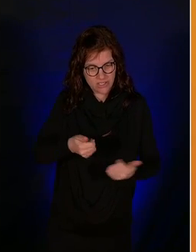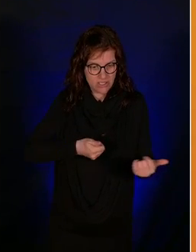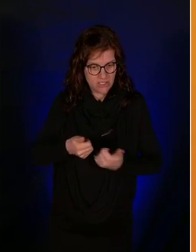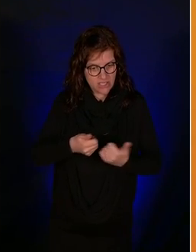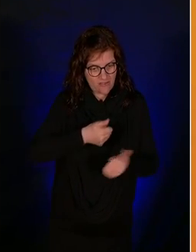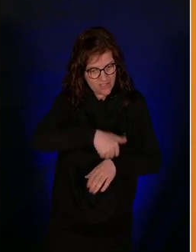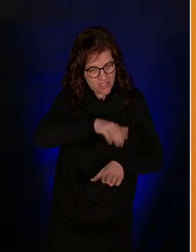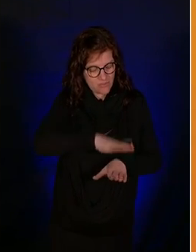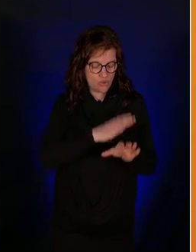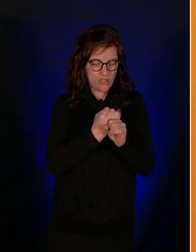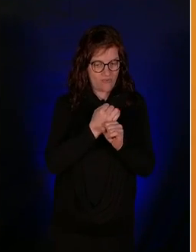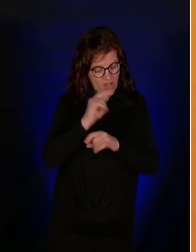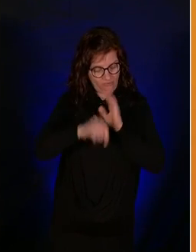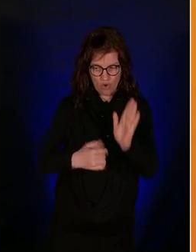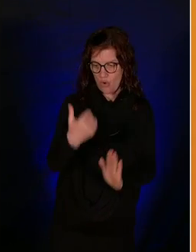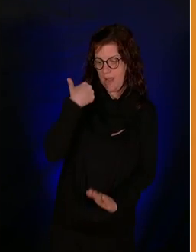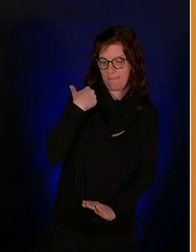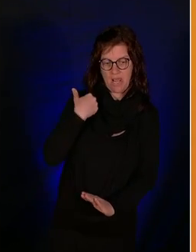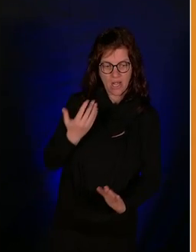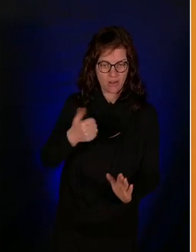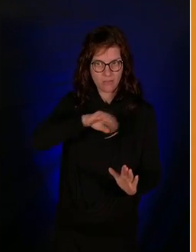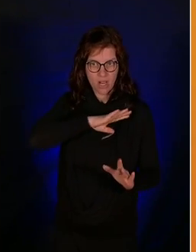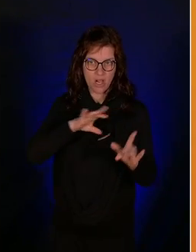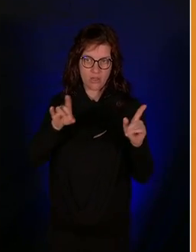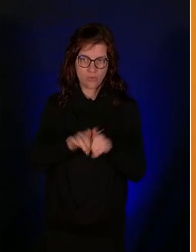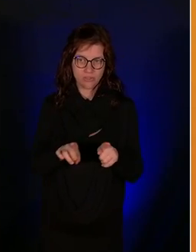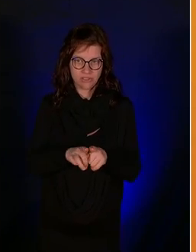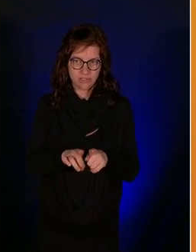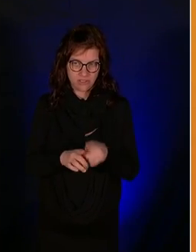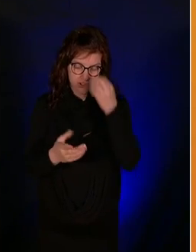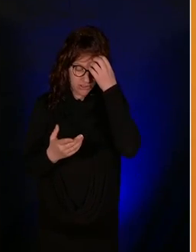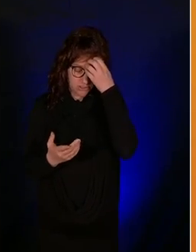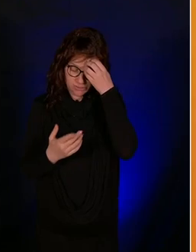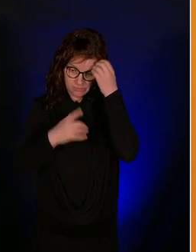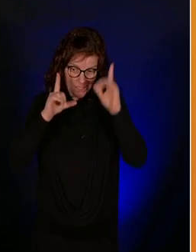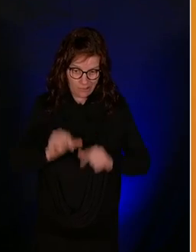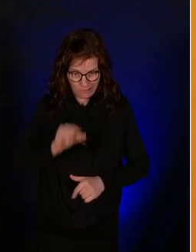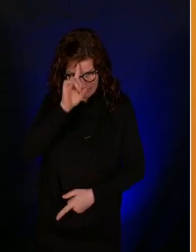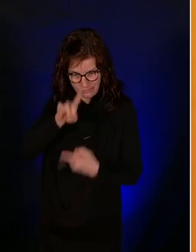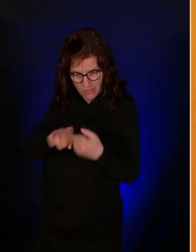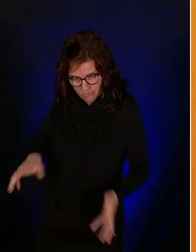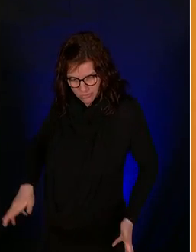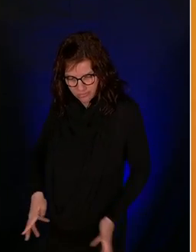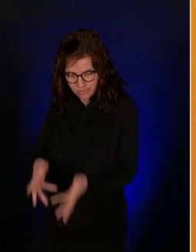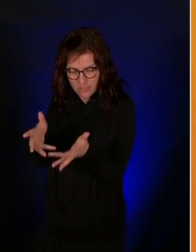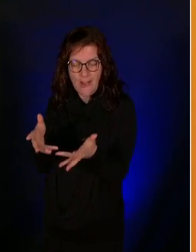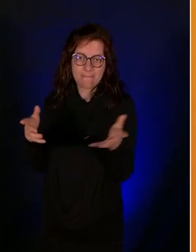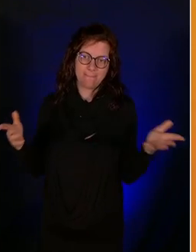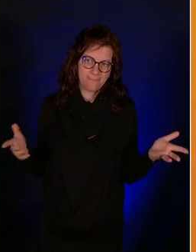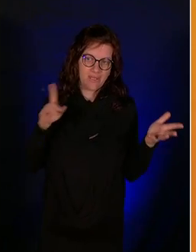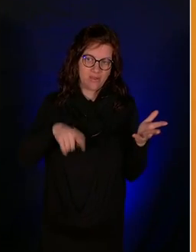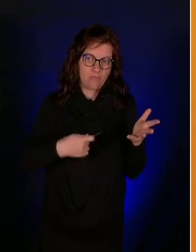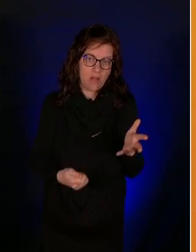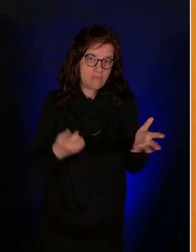les services de l'inspection du travail, parce qu'on est aussi là pour ça. Et enfin, alors je ne devrais même pas avoir